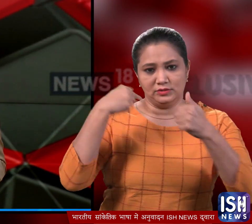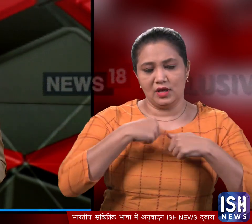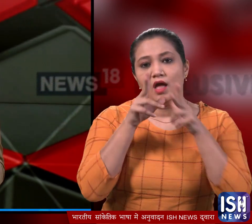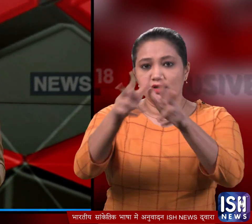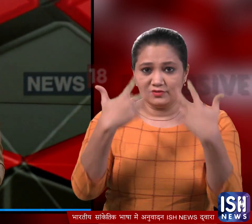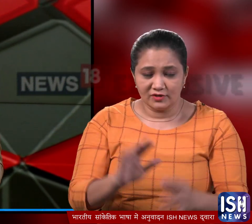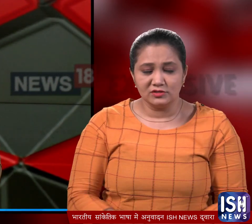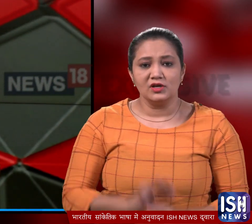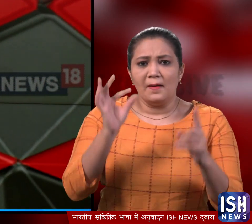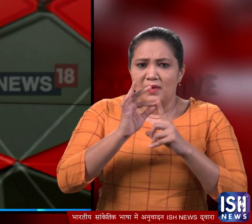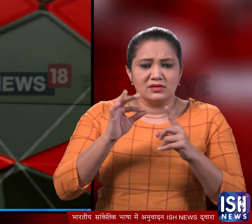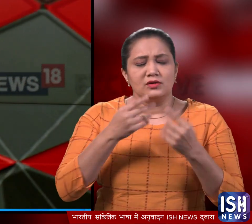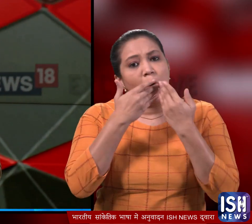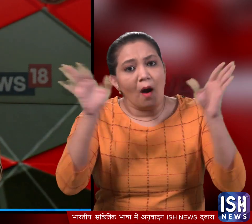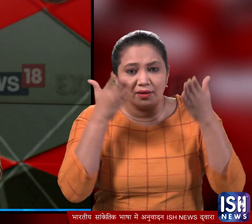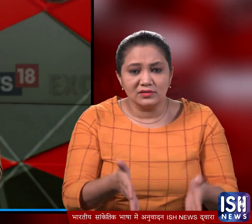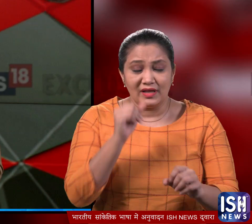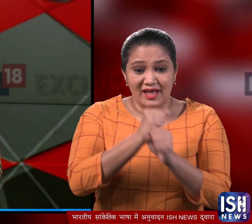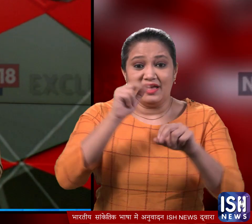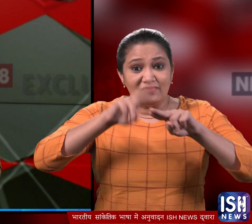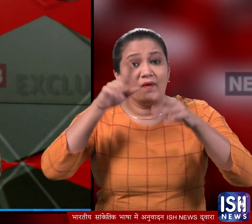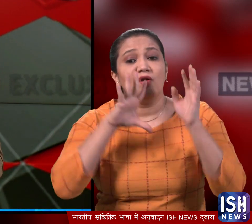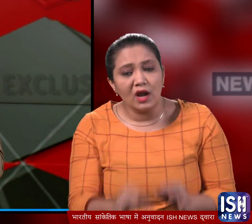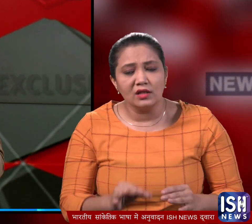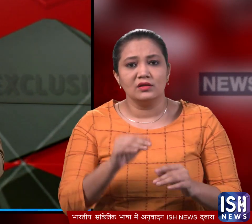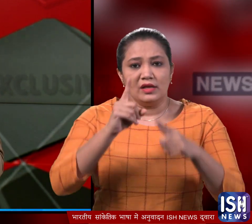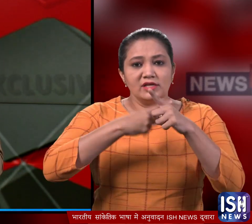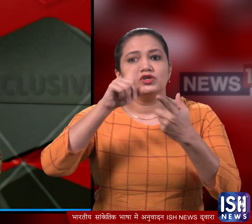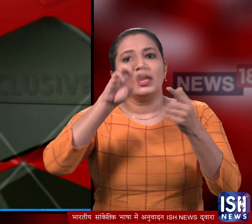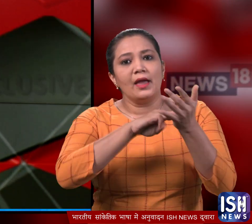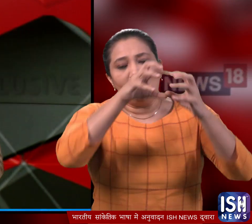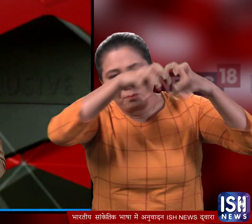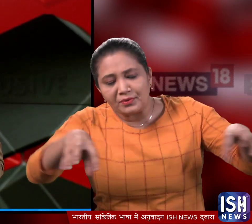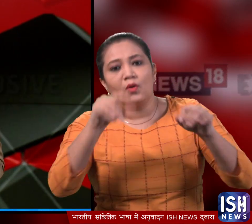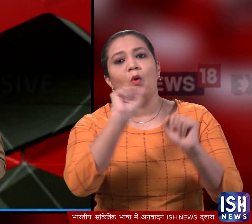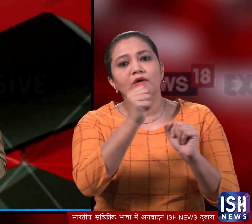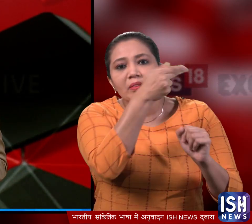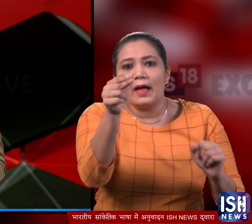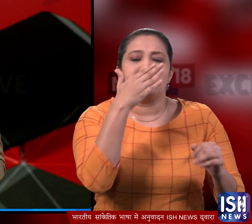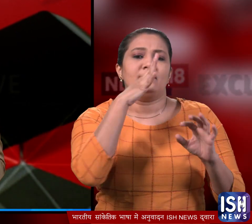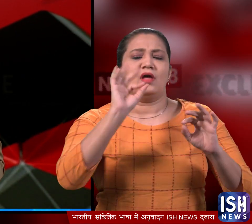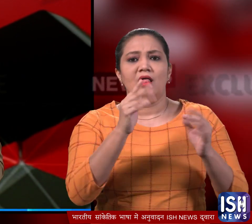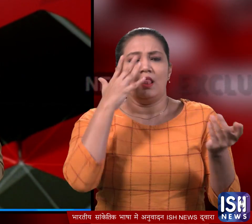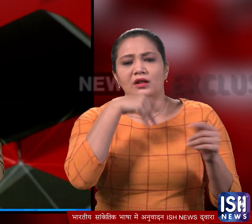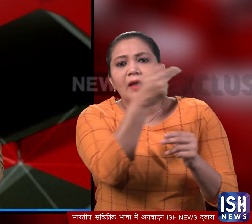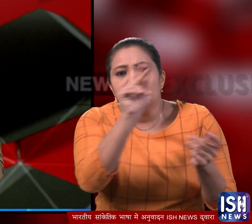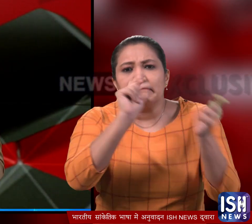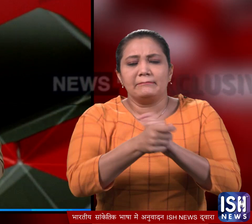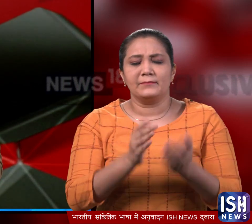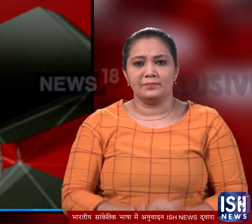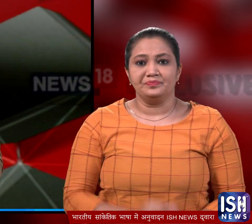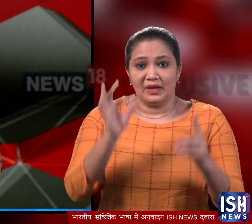बताया, जिससे पाकिस्तान बेनकाब हो गया, क्योंकि यह आतंकी संगठन जैश ए मोहम्मद का ही नया मुखौटा है, जिसे पाकिस्तान